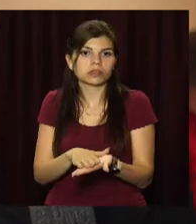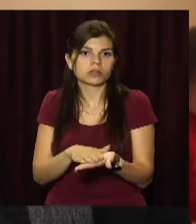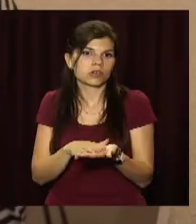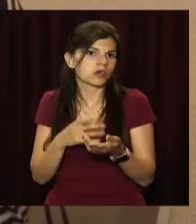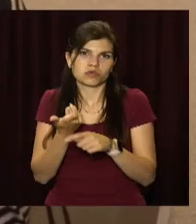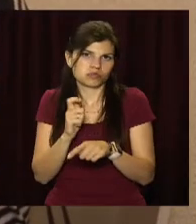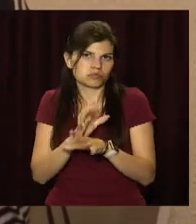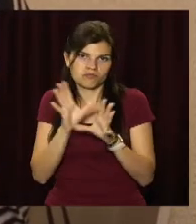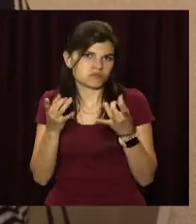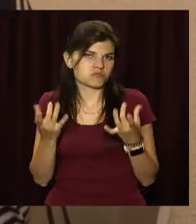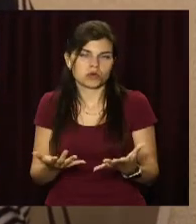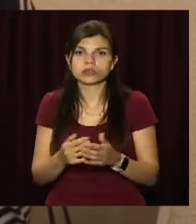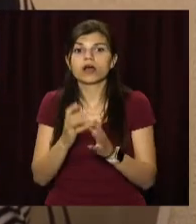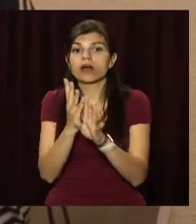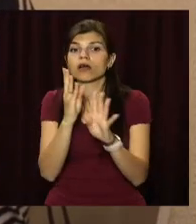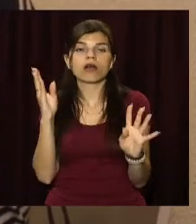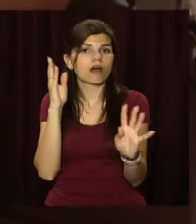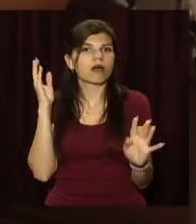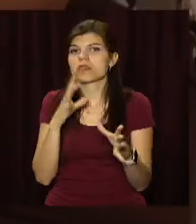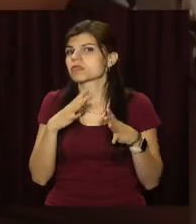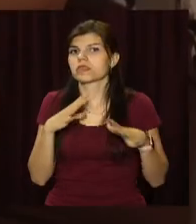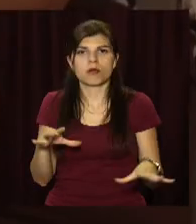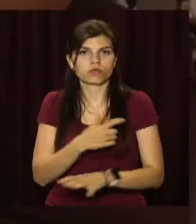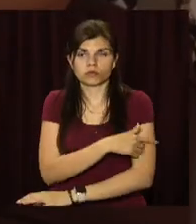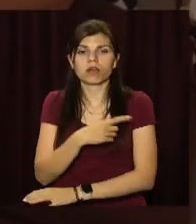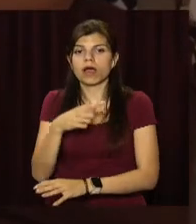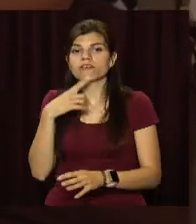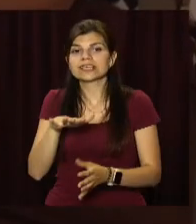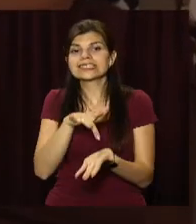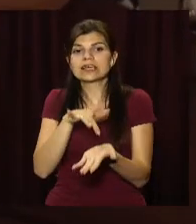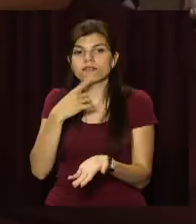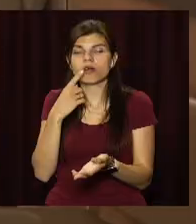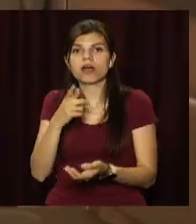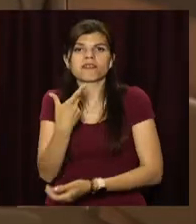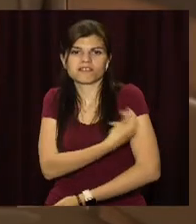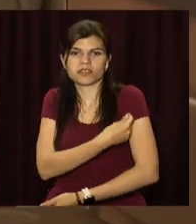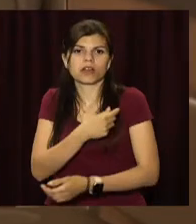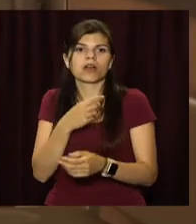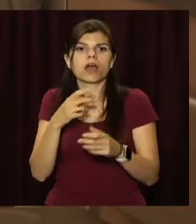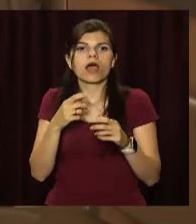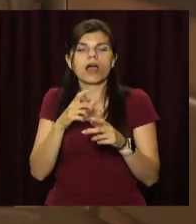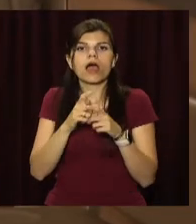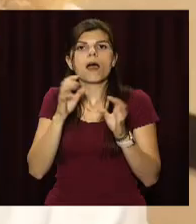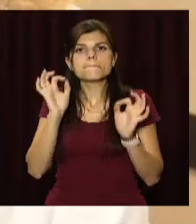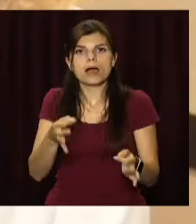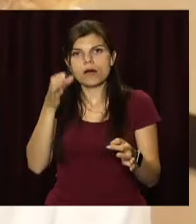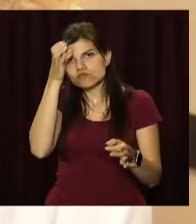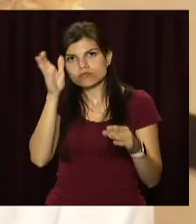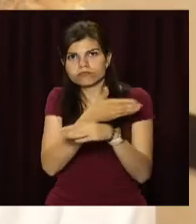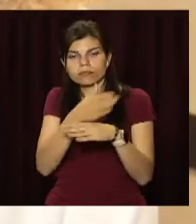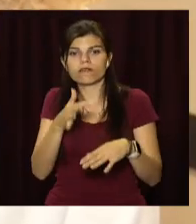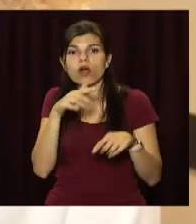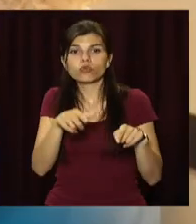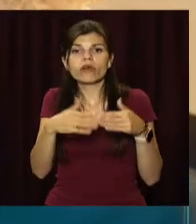дуже просто. Черги на щеплення у медзакладі не було. У центрі зазначають, процес вакцинації організували з розумом. Тут